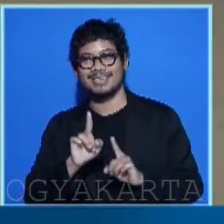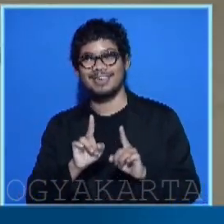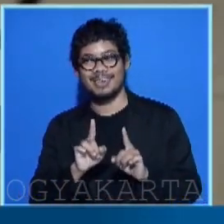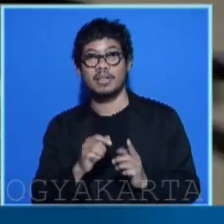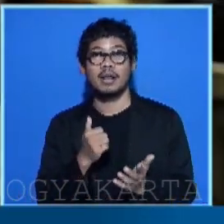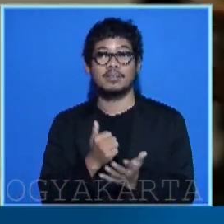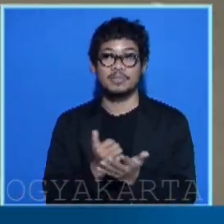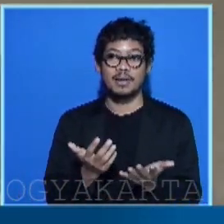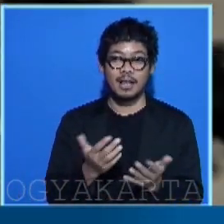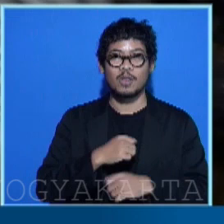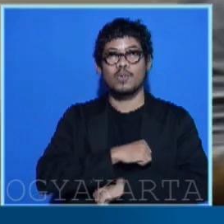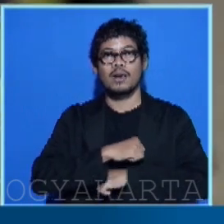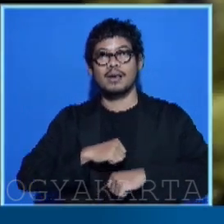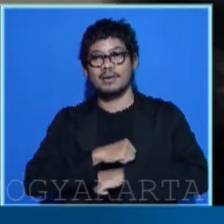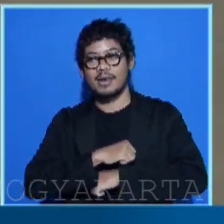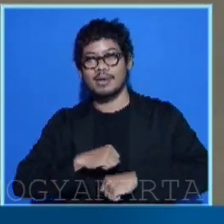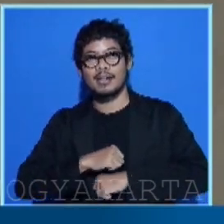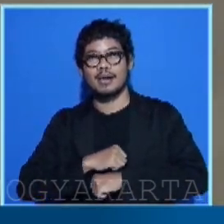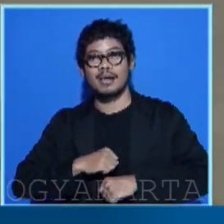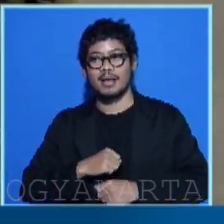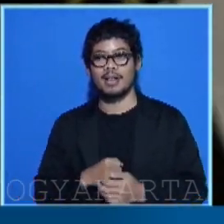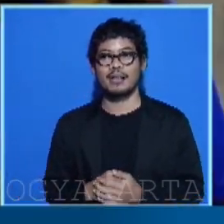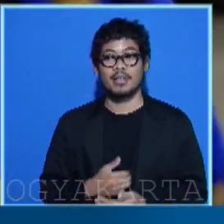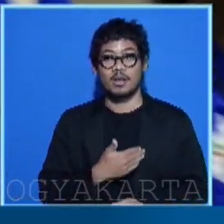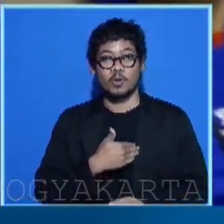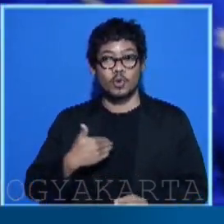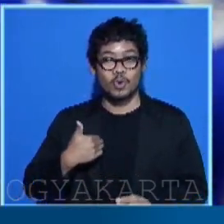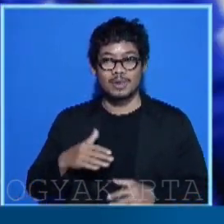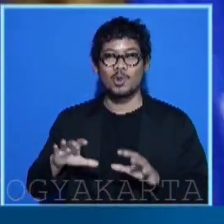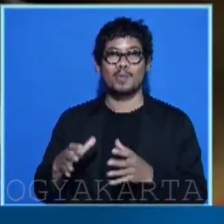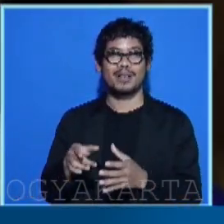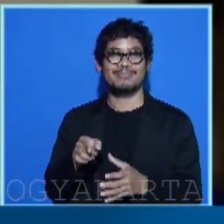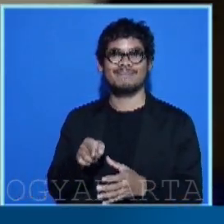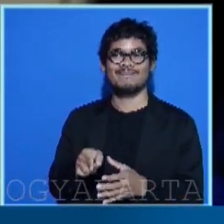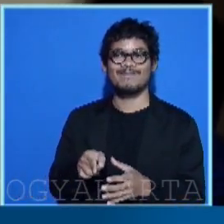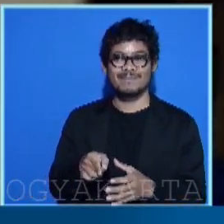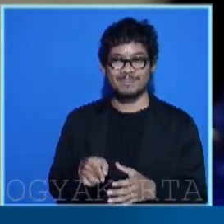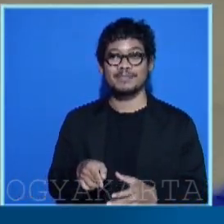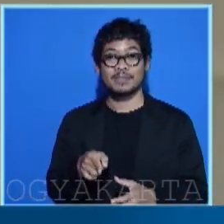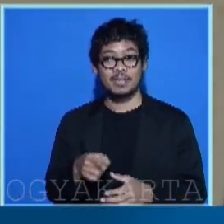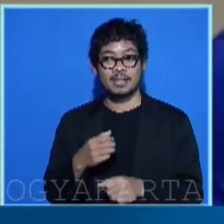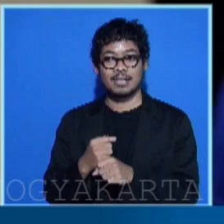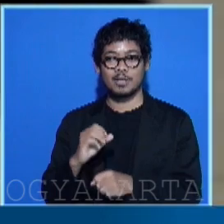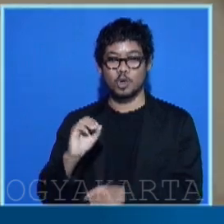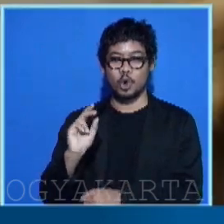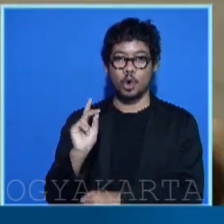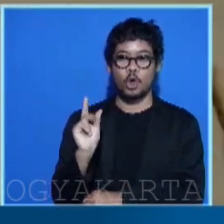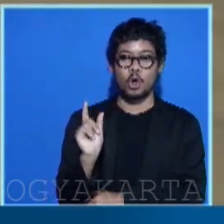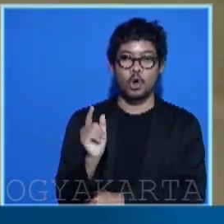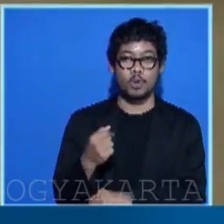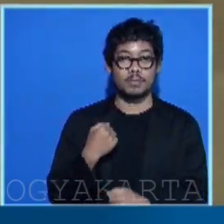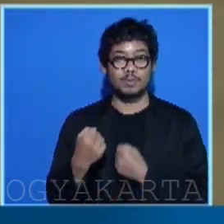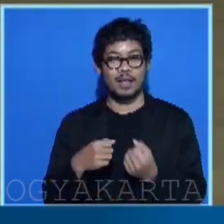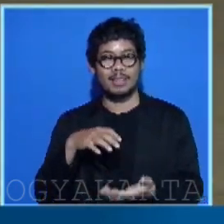olahraga inorga anggota kormi DIY yang berlangsung di beberapa tempat di antaranya GOR amongraga grahawana baktiasa